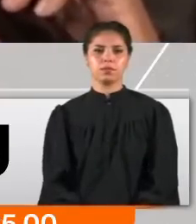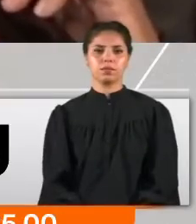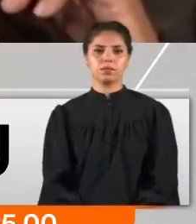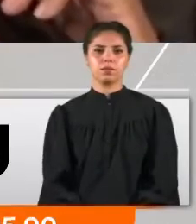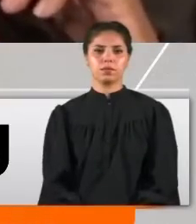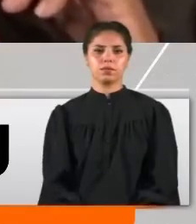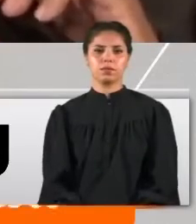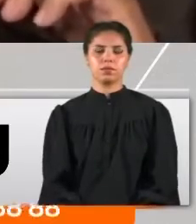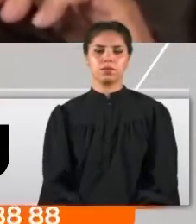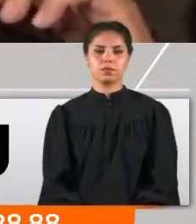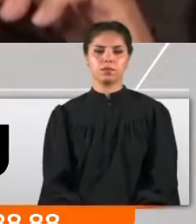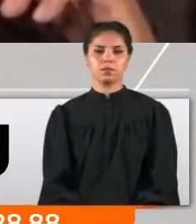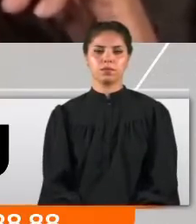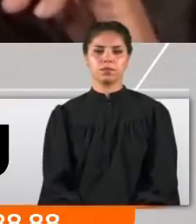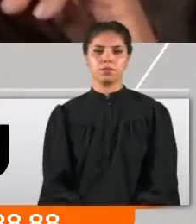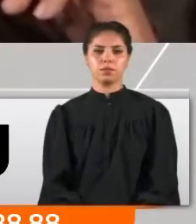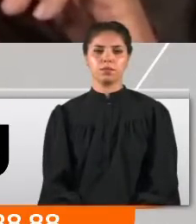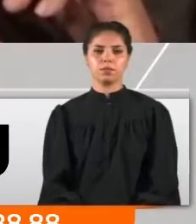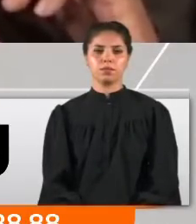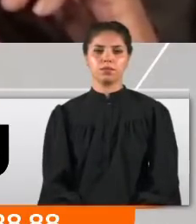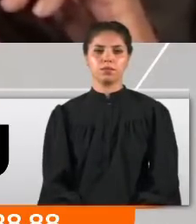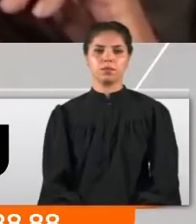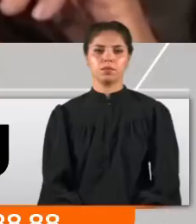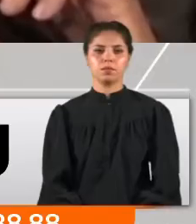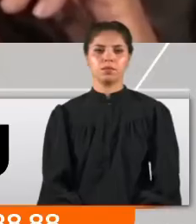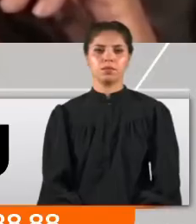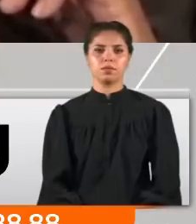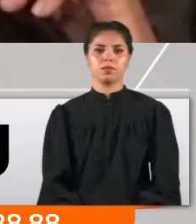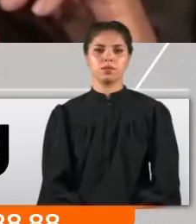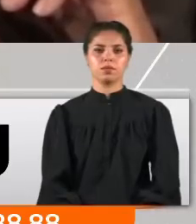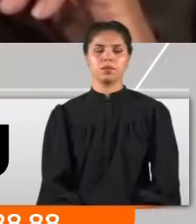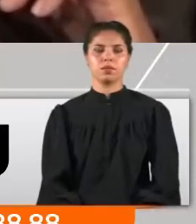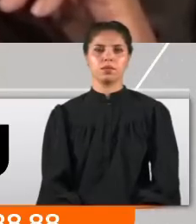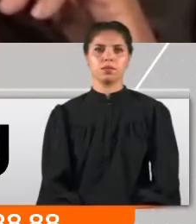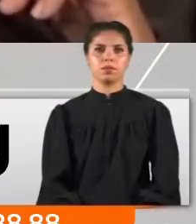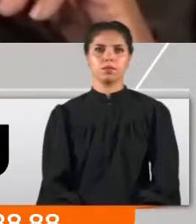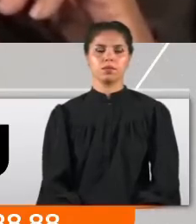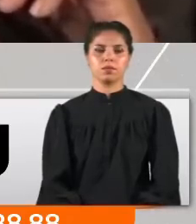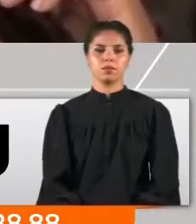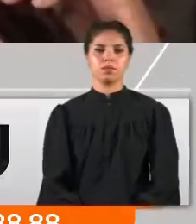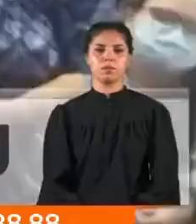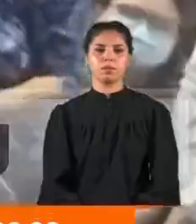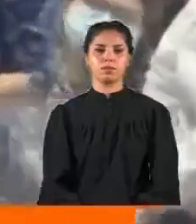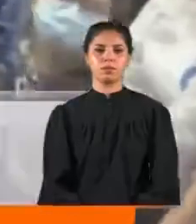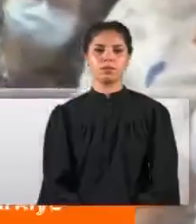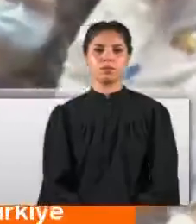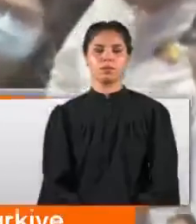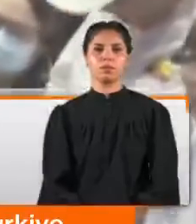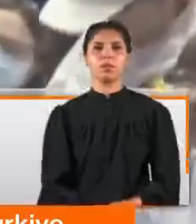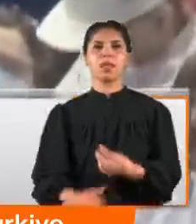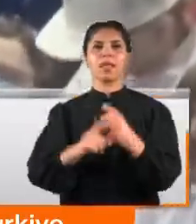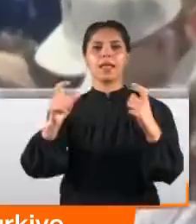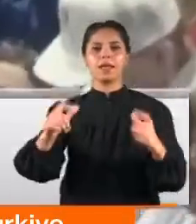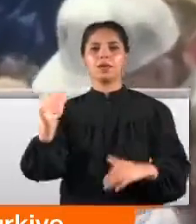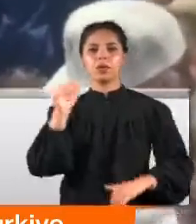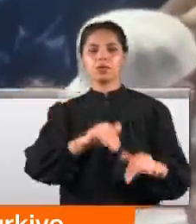Birkaç metre ötedeki toplantıdan çıkıp aracına gidiyordu. 30 saniye geçmeden başladı saldırı. 30 elden fazla atış edildi. Ekvador